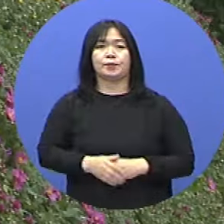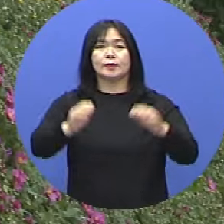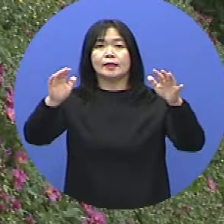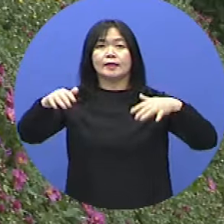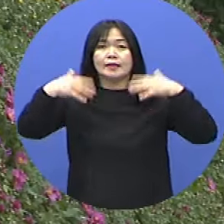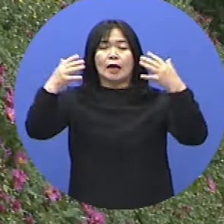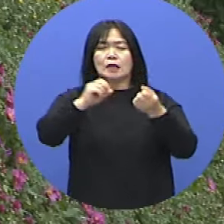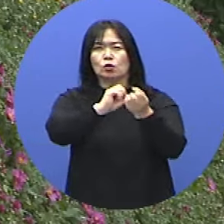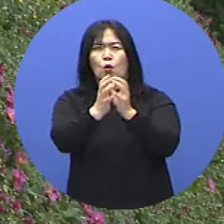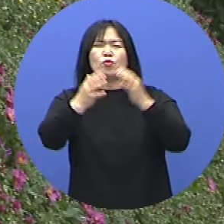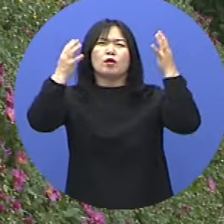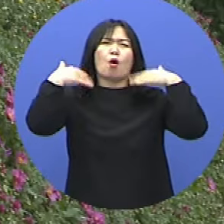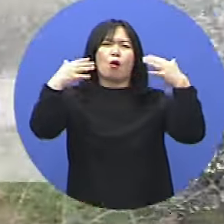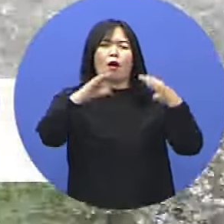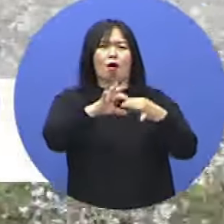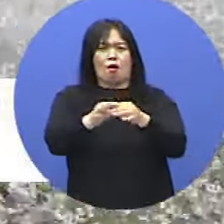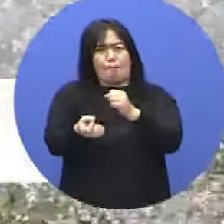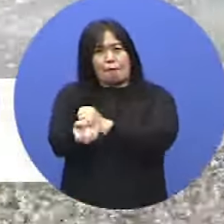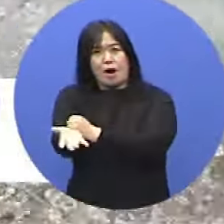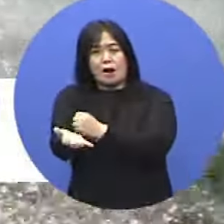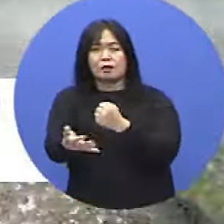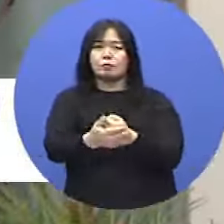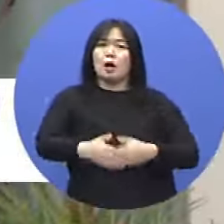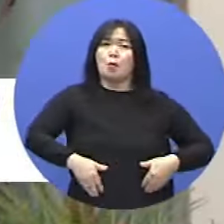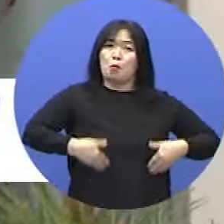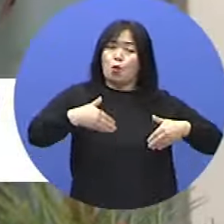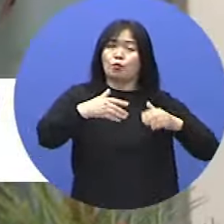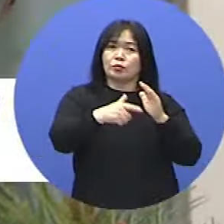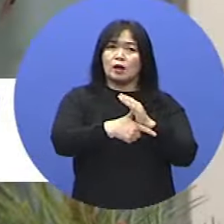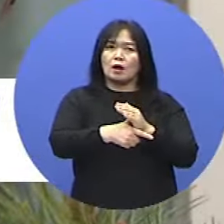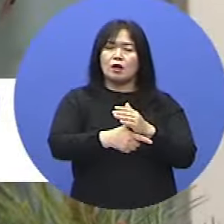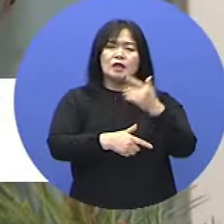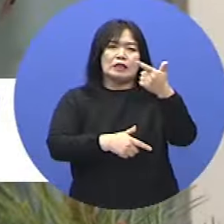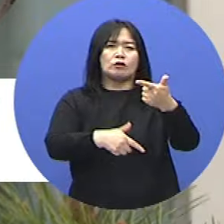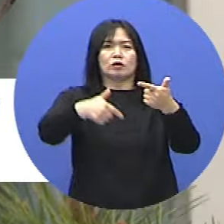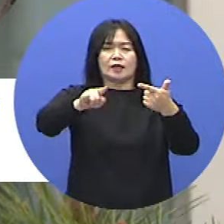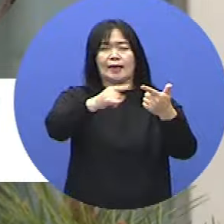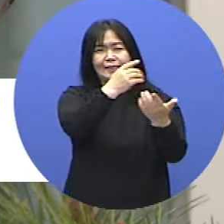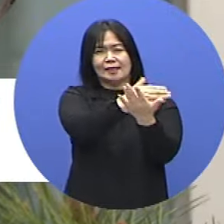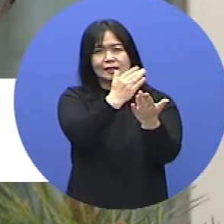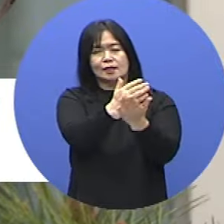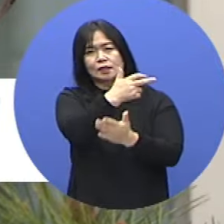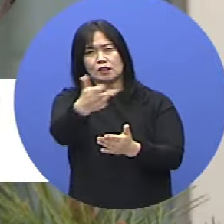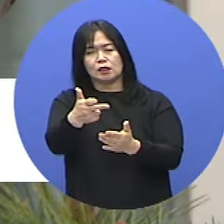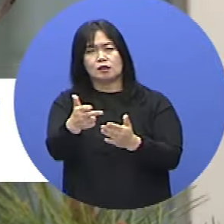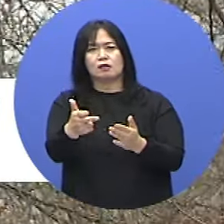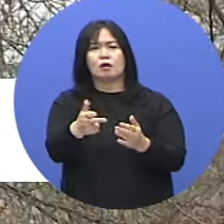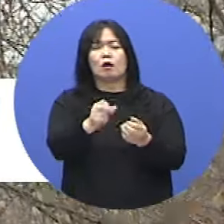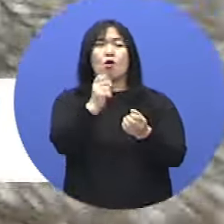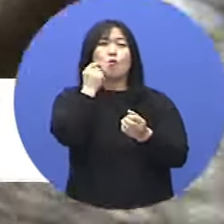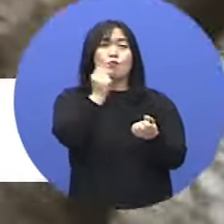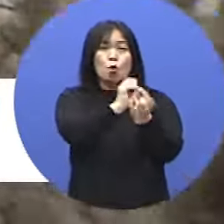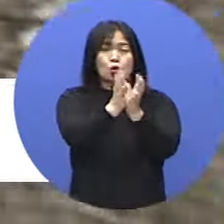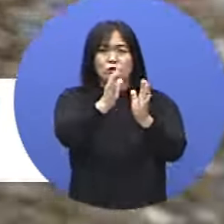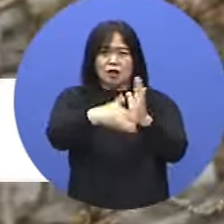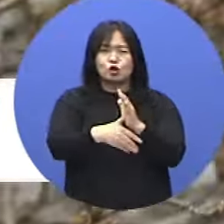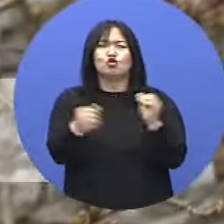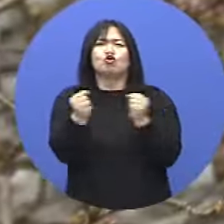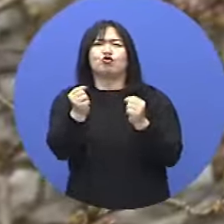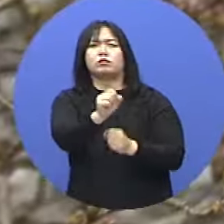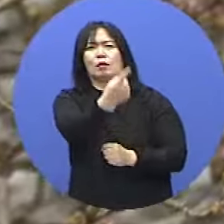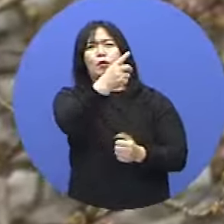꽃들이 더위 영향을 받았다면 지난봄 돈의 크고 작은 여섯 개의 벚꽃 축제는 늦 추위로 벚꽃 없는 벚꽃 축제를